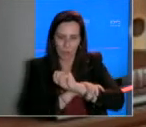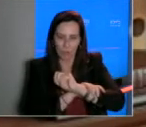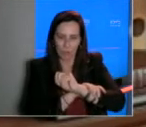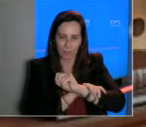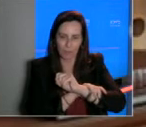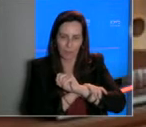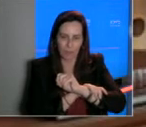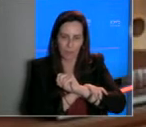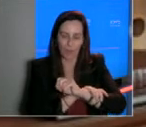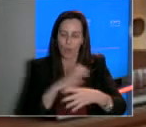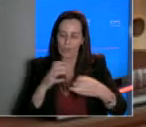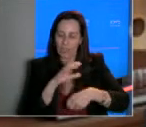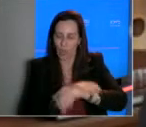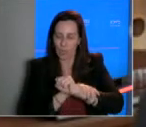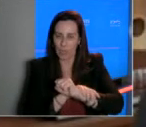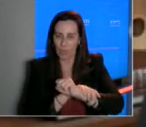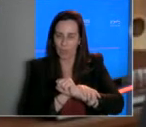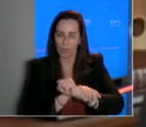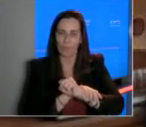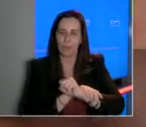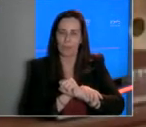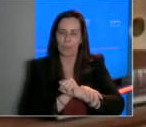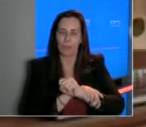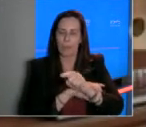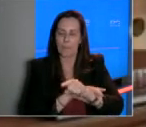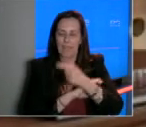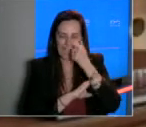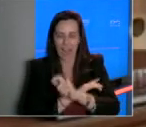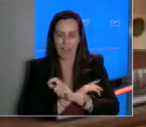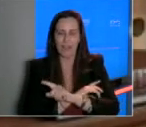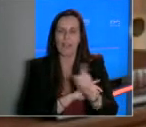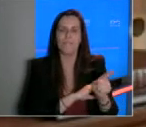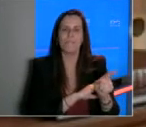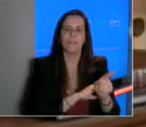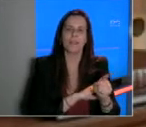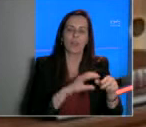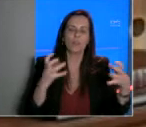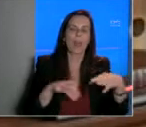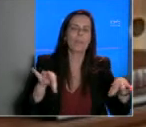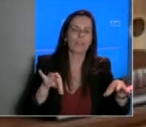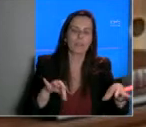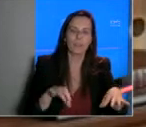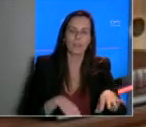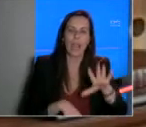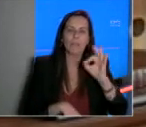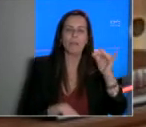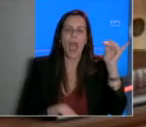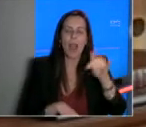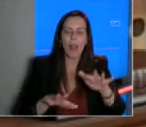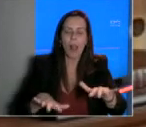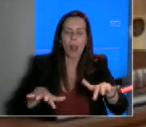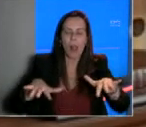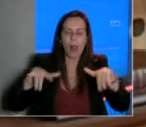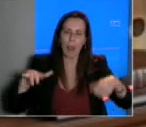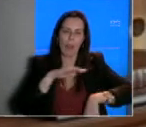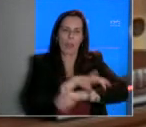שזו קבוצת כדורגל מברגמו, בלומברדיה, ווולנסיה מספרד. 50,000 אנשים